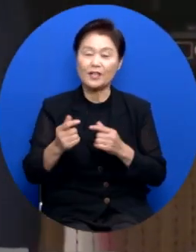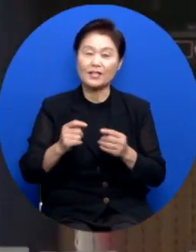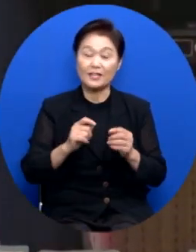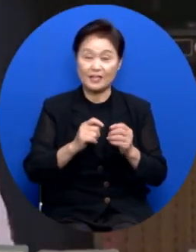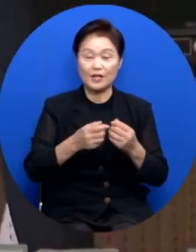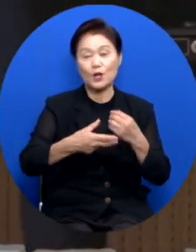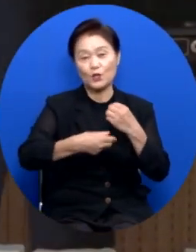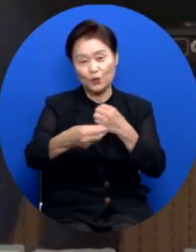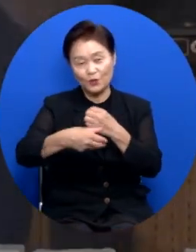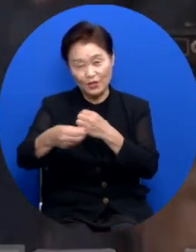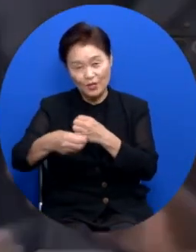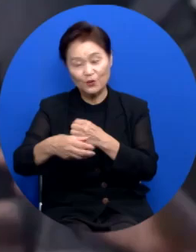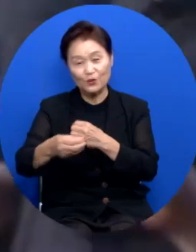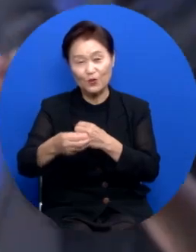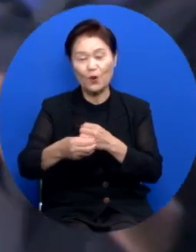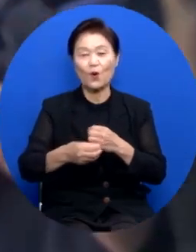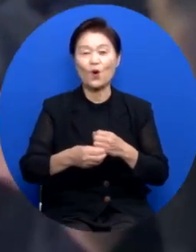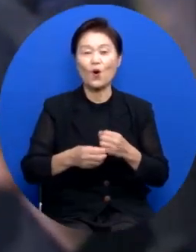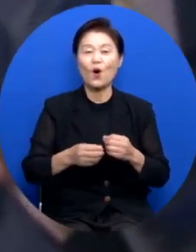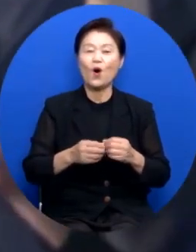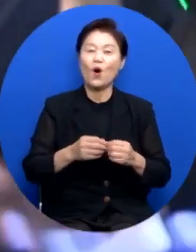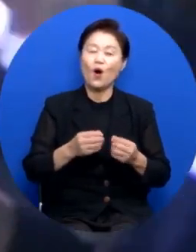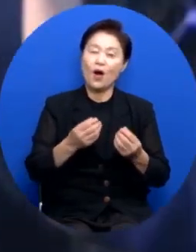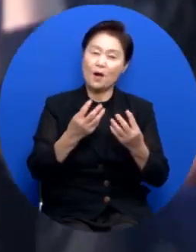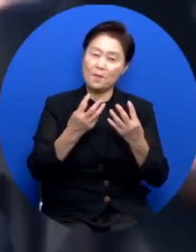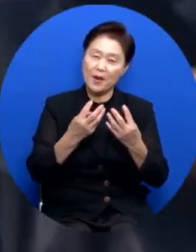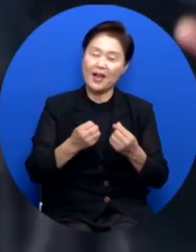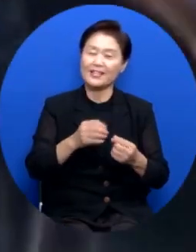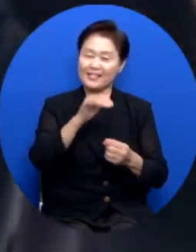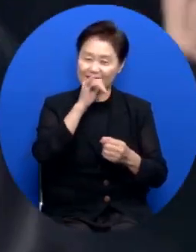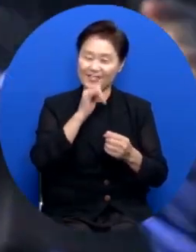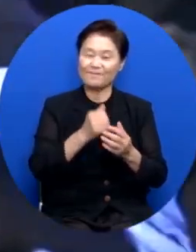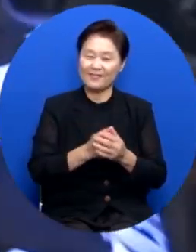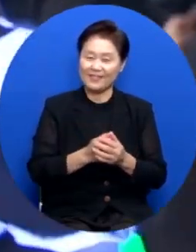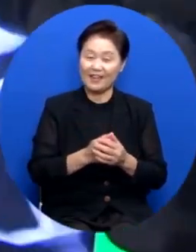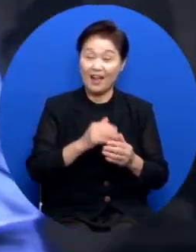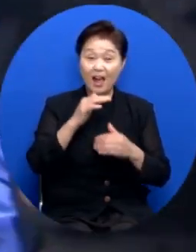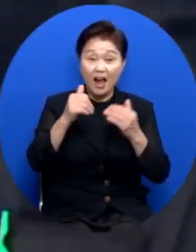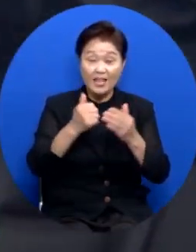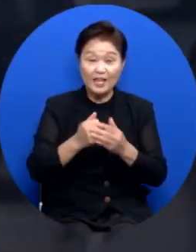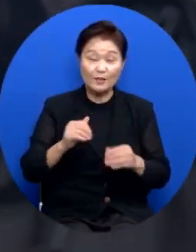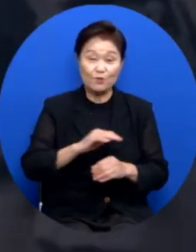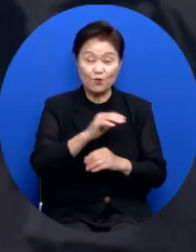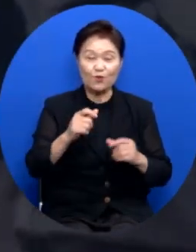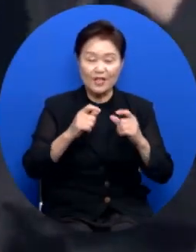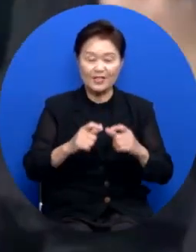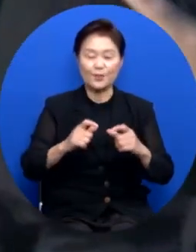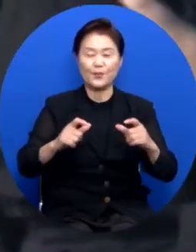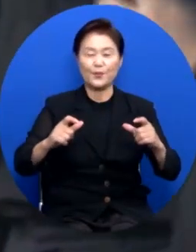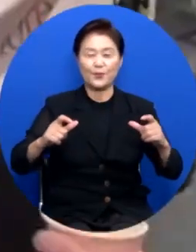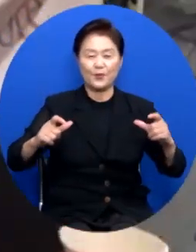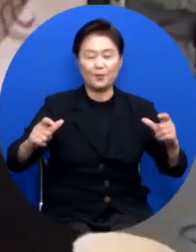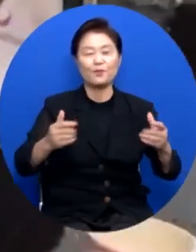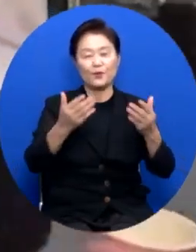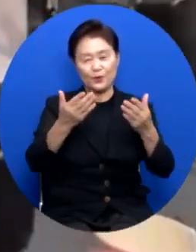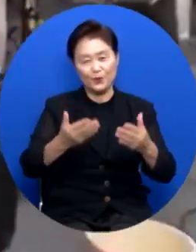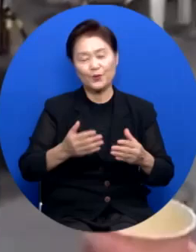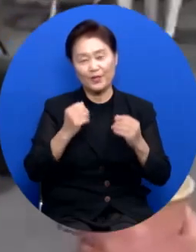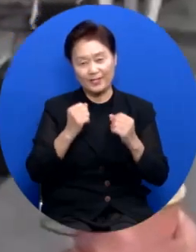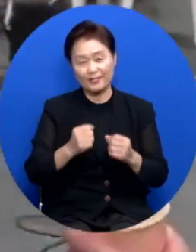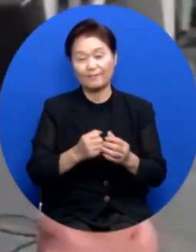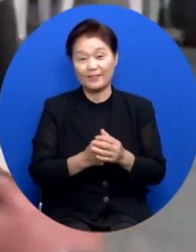주시고 또 어 초청해 주시는 사례들이 계속 하나님께서 그 지경이 넓어지고 있어서 또 이제